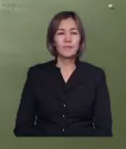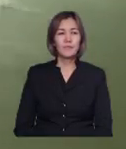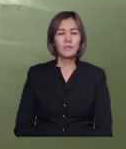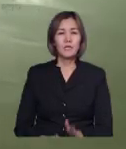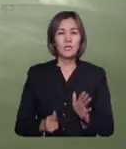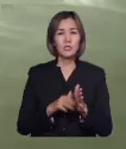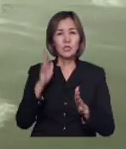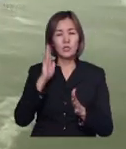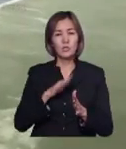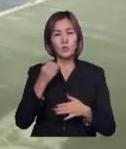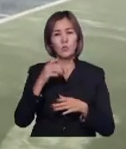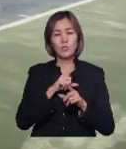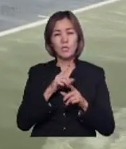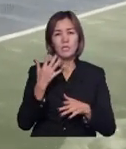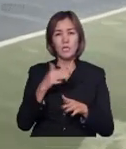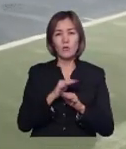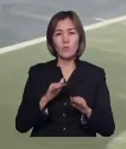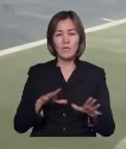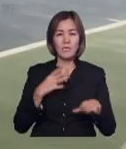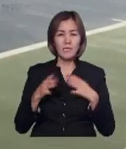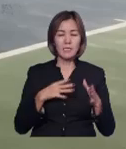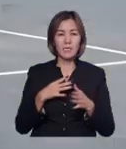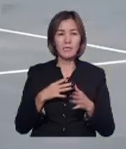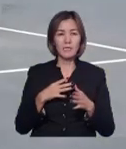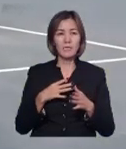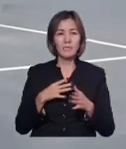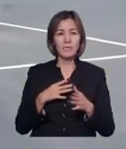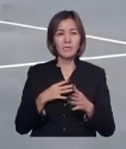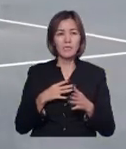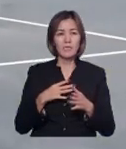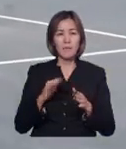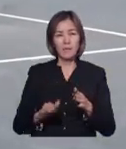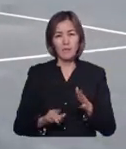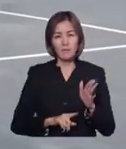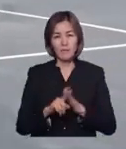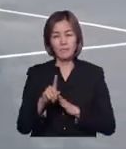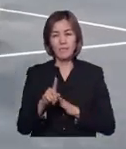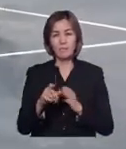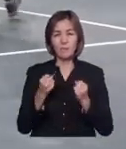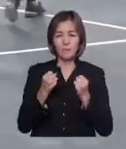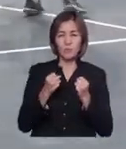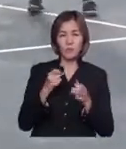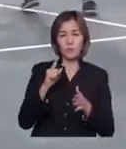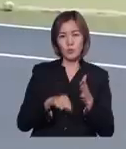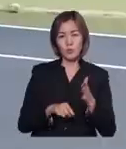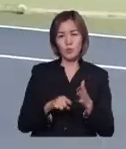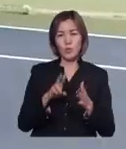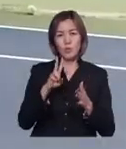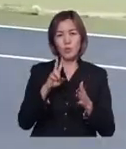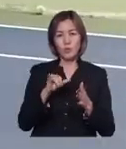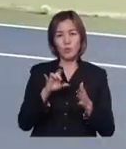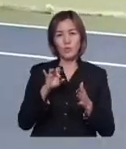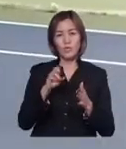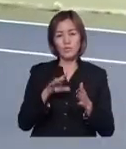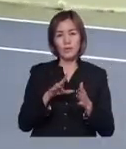Жетісу теннис орталығында 50-ге жуық бала дайындық жүргізеді. Олардың арасында болашағынан зор үміт күттіретін спортшылардың бірі Нұрислам Русланұлы. Ол